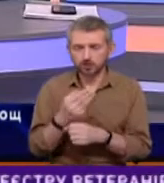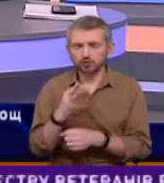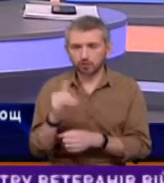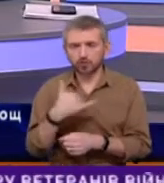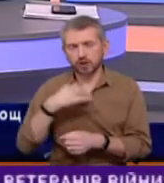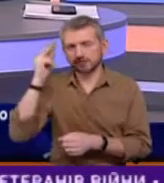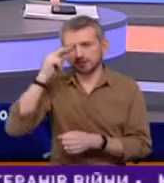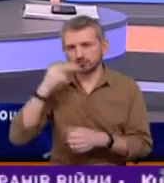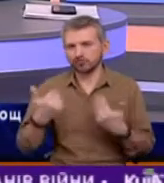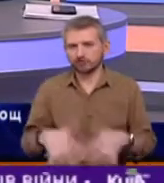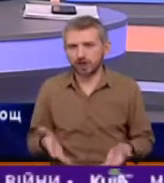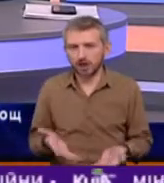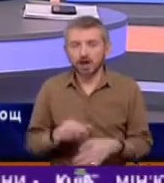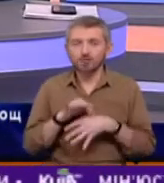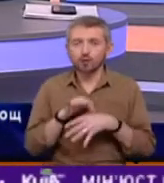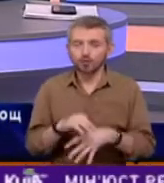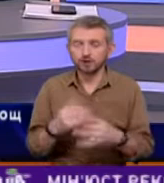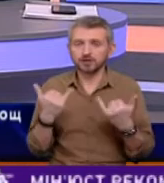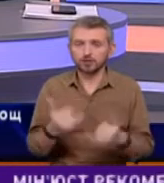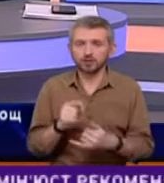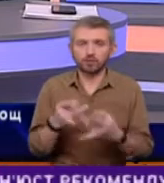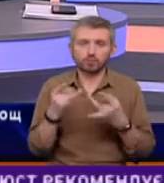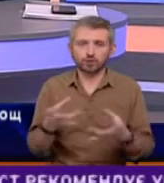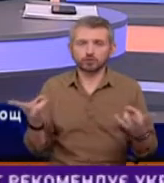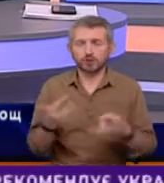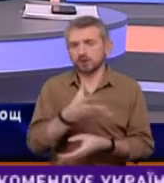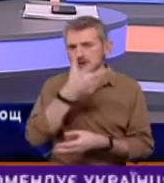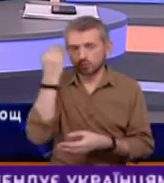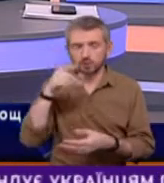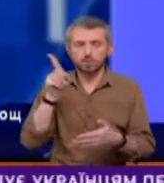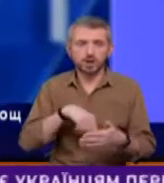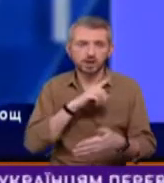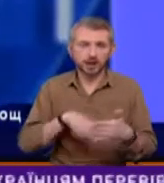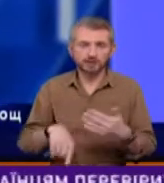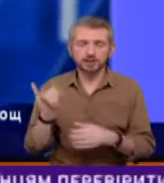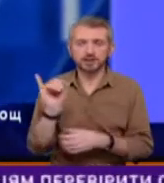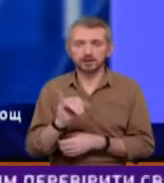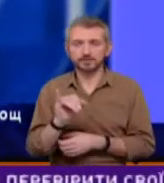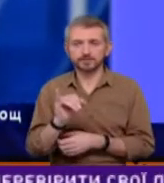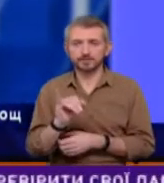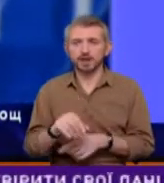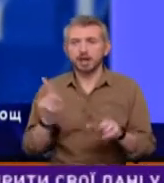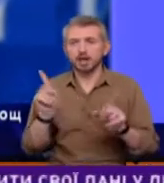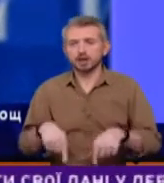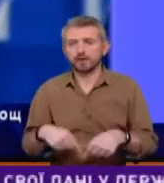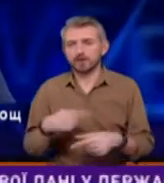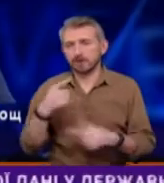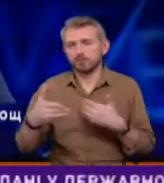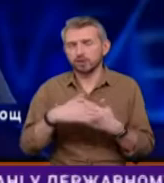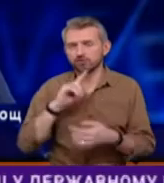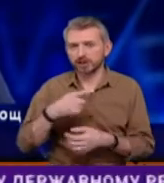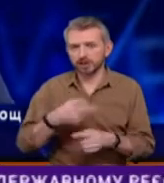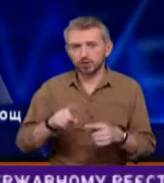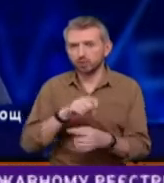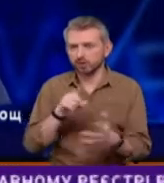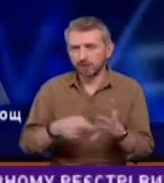що, проводити сьогодні, його треба забути, перекреслити і навіть за найближчий рік до цього питання